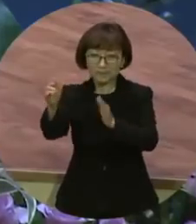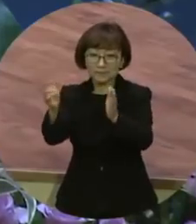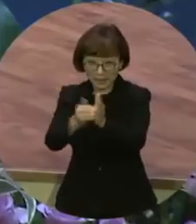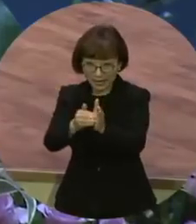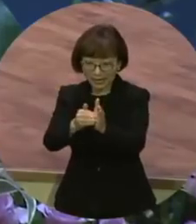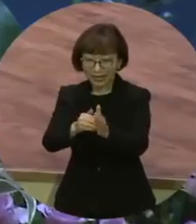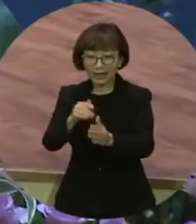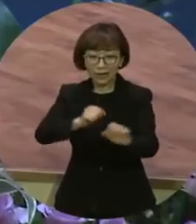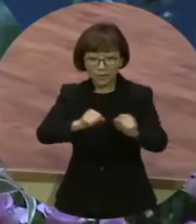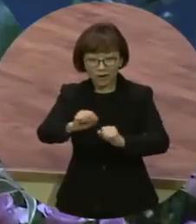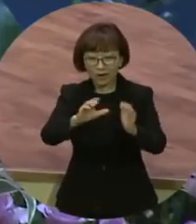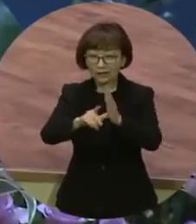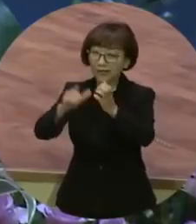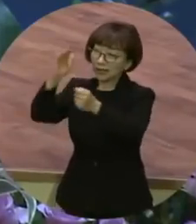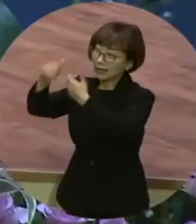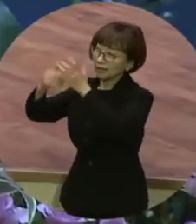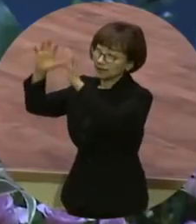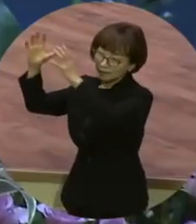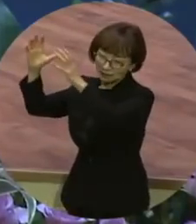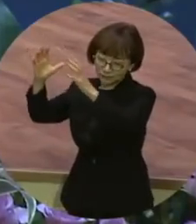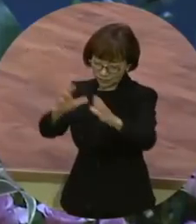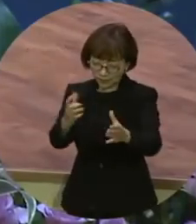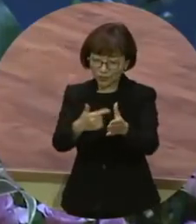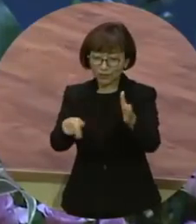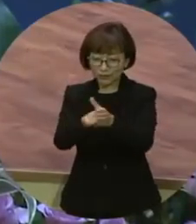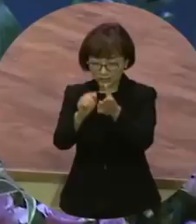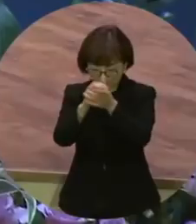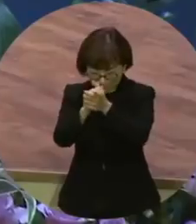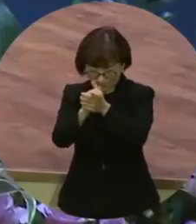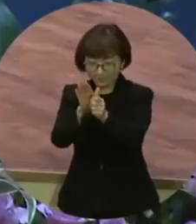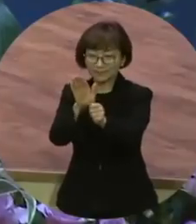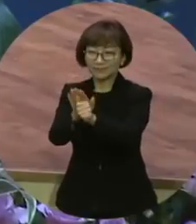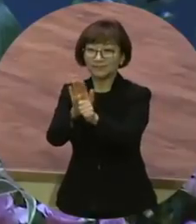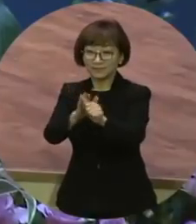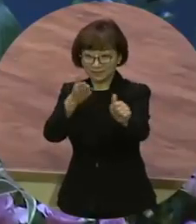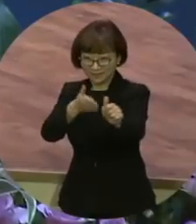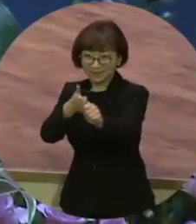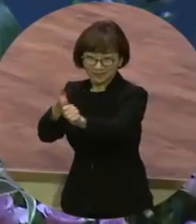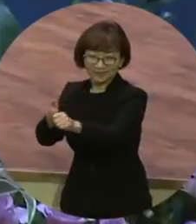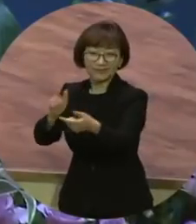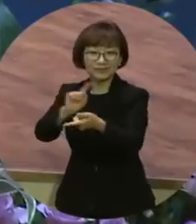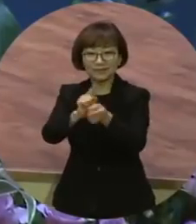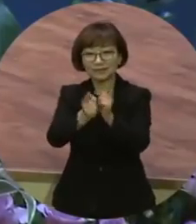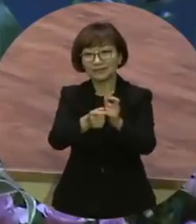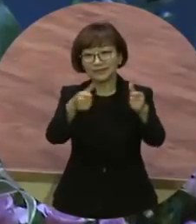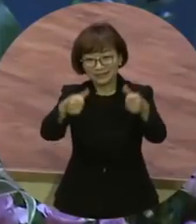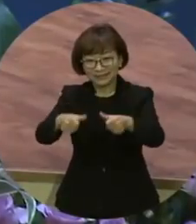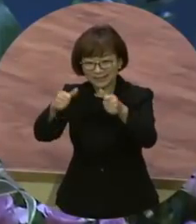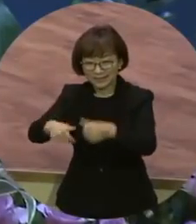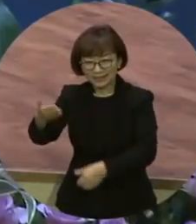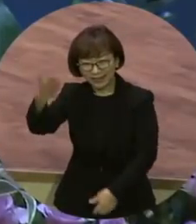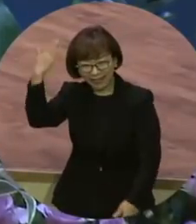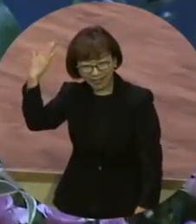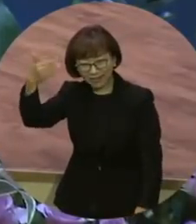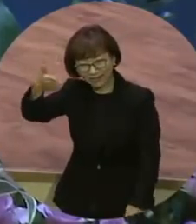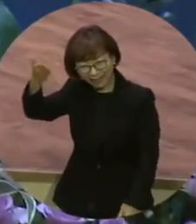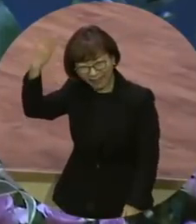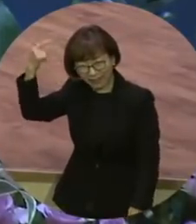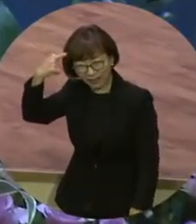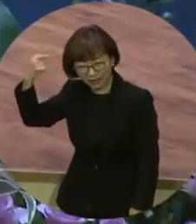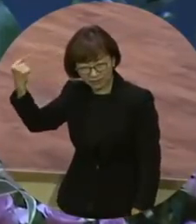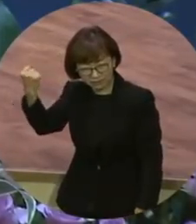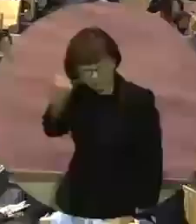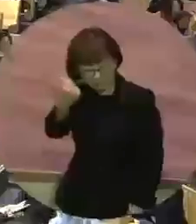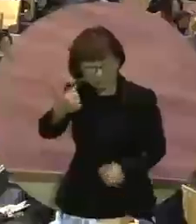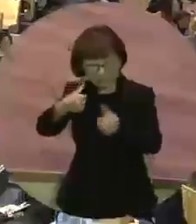하나님의 나라가 임하도록 계속해서 기도로 동역해 주시기를 바랍니다. 우리 옆에 있는 분들하고 인사하겠습니다. 옛 틀을 깨고 새 틀을